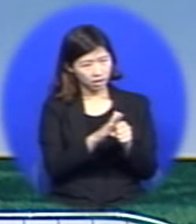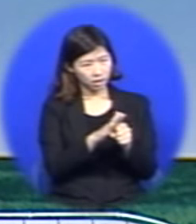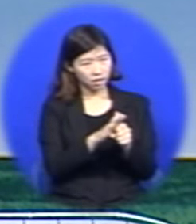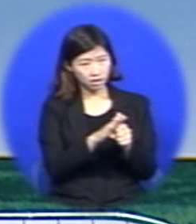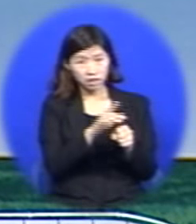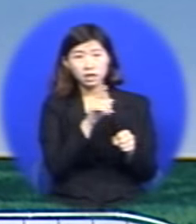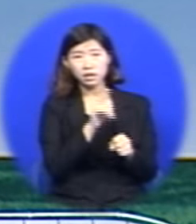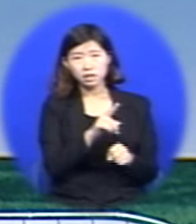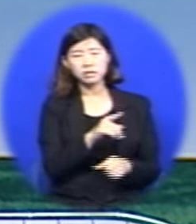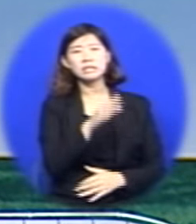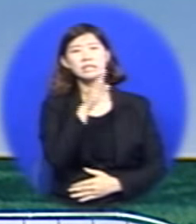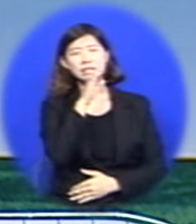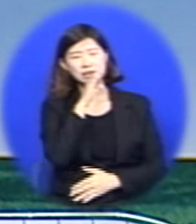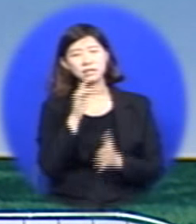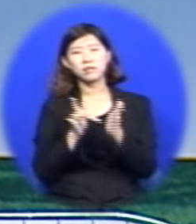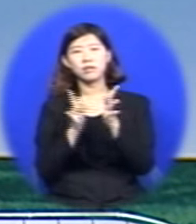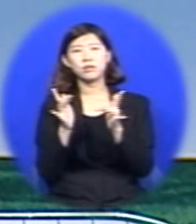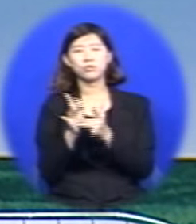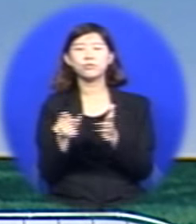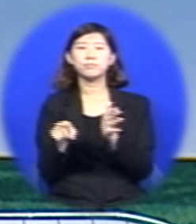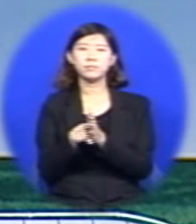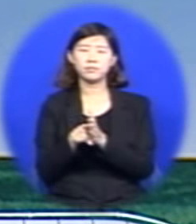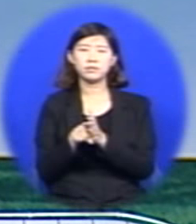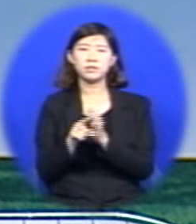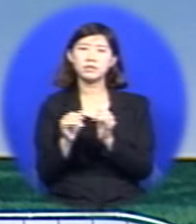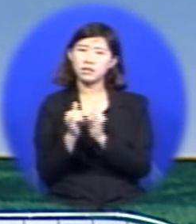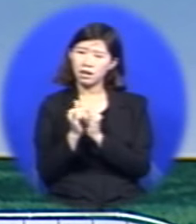이것이 우리가 진짜 예수를 믿는 사람인가?